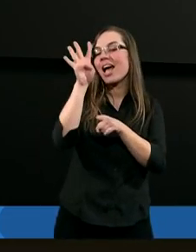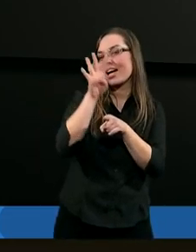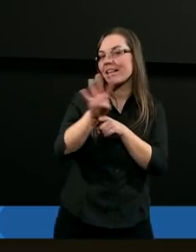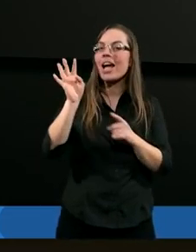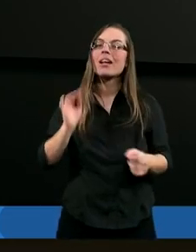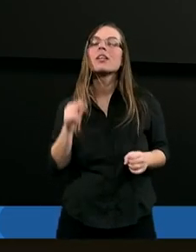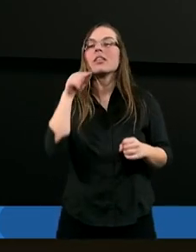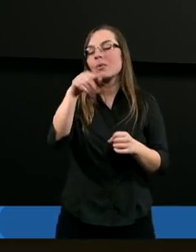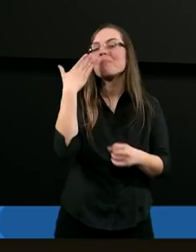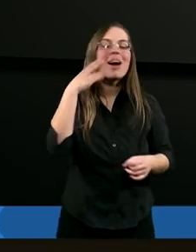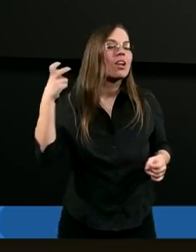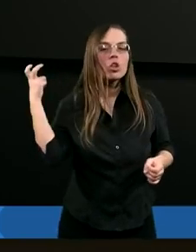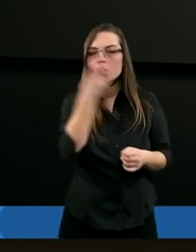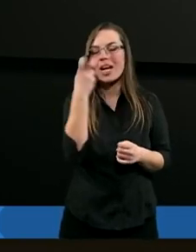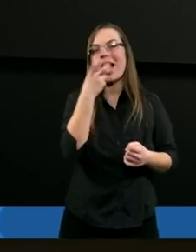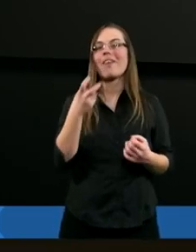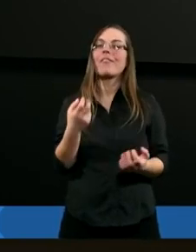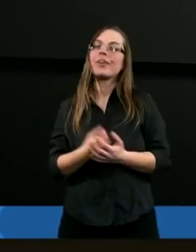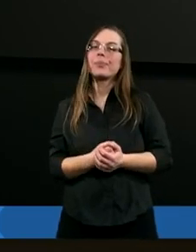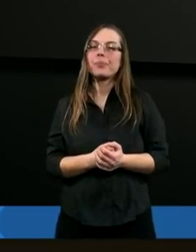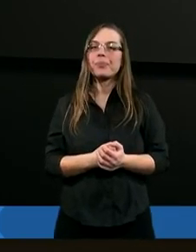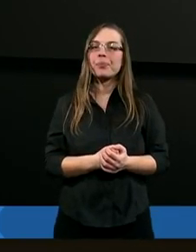czternasty. Jest bardzo ciekawy.